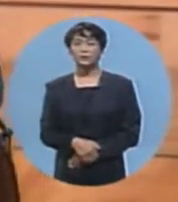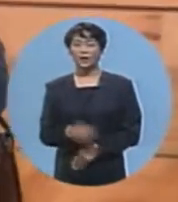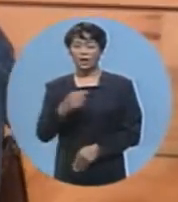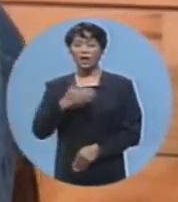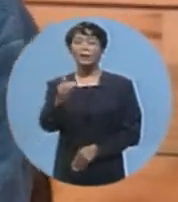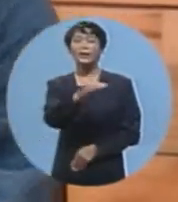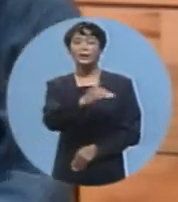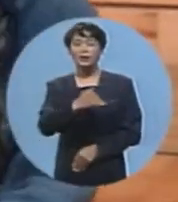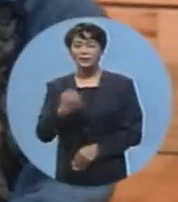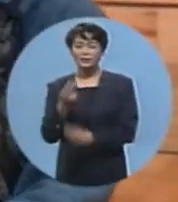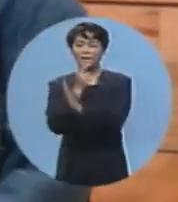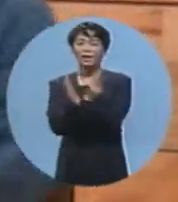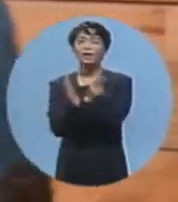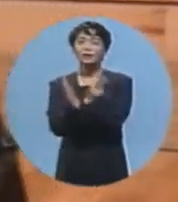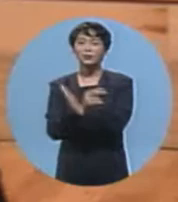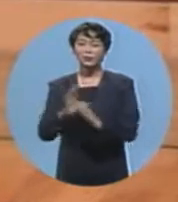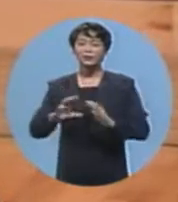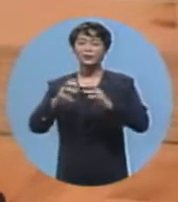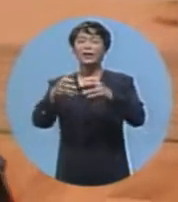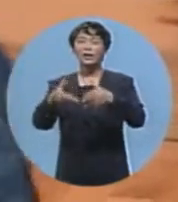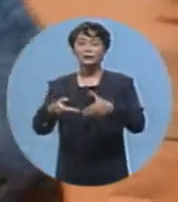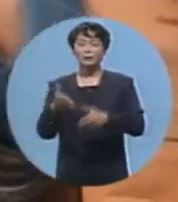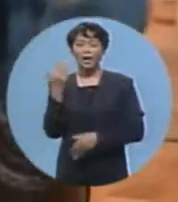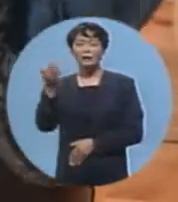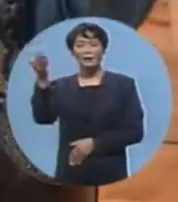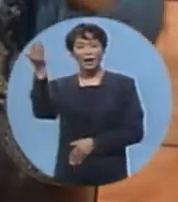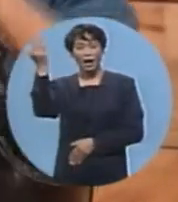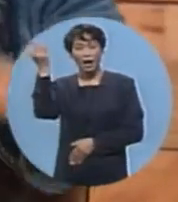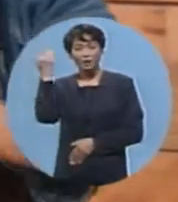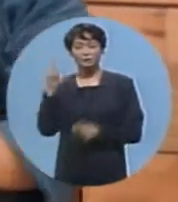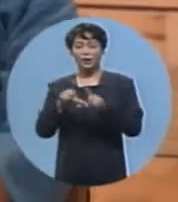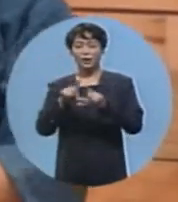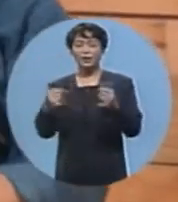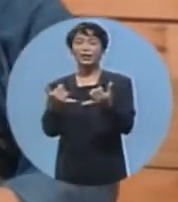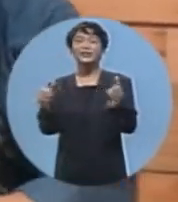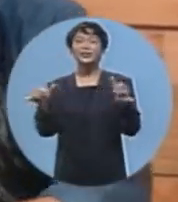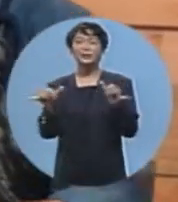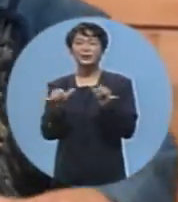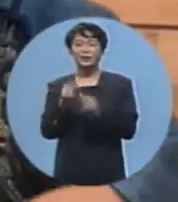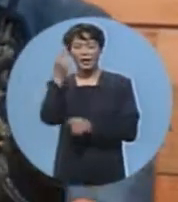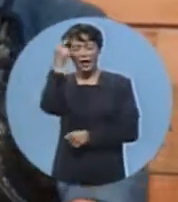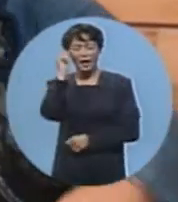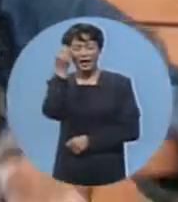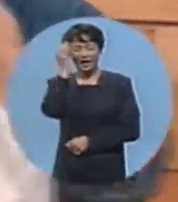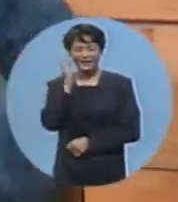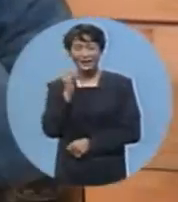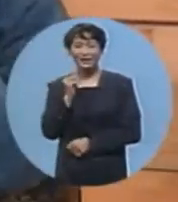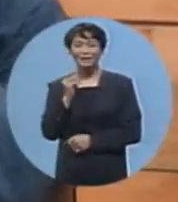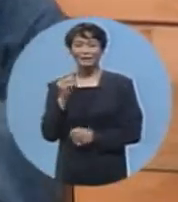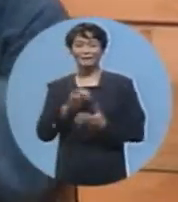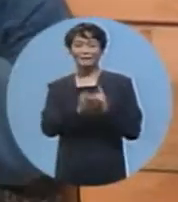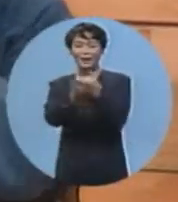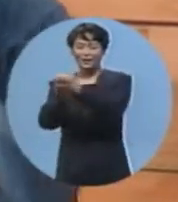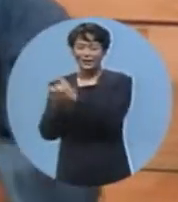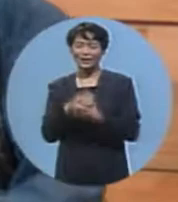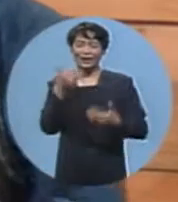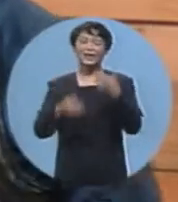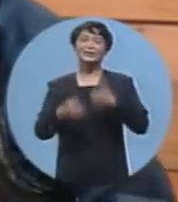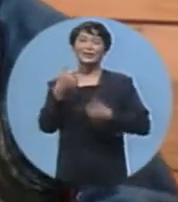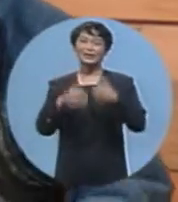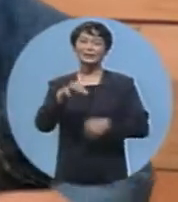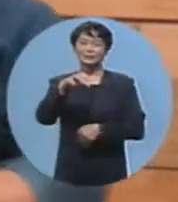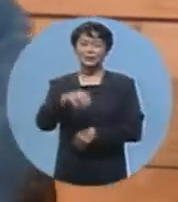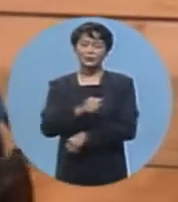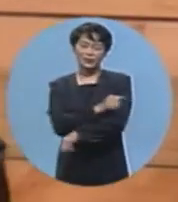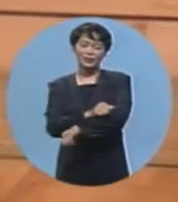我々落語の社会では、昔は庶民が汗流して和気あいあいと楽しむ場所に銭湯ってのがありました